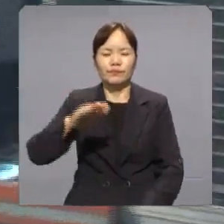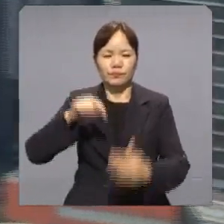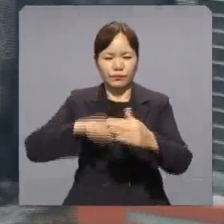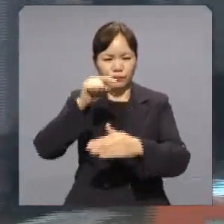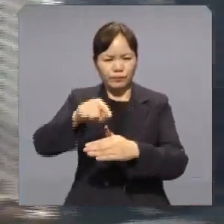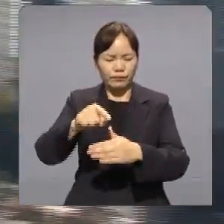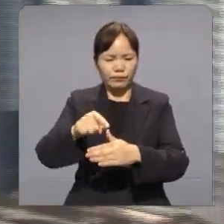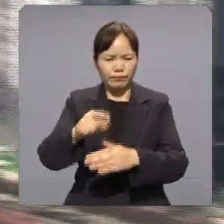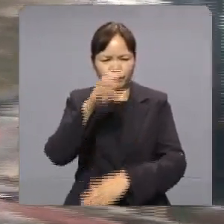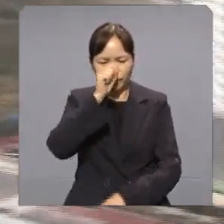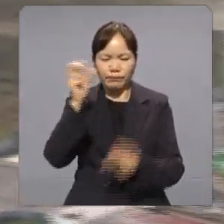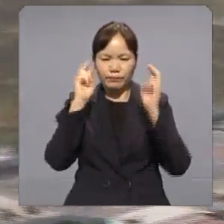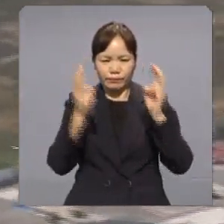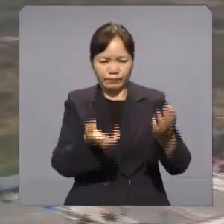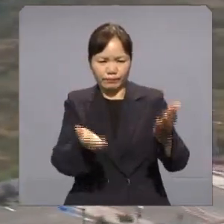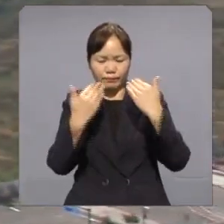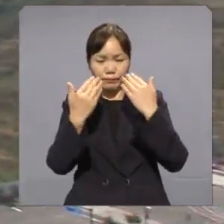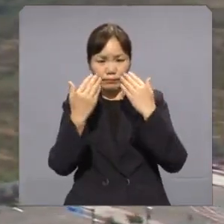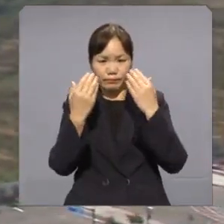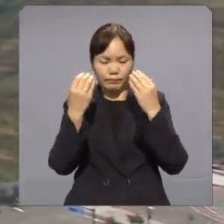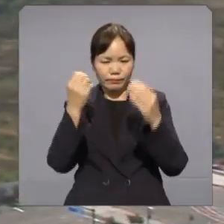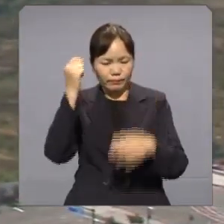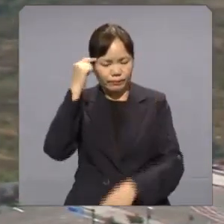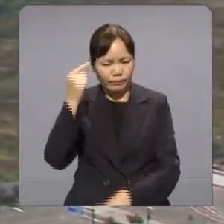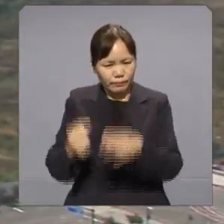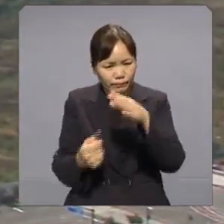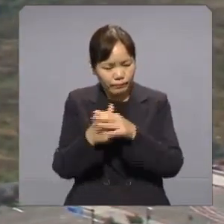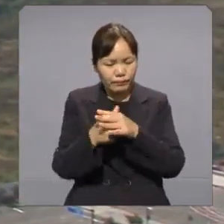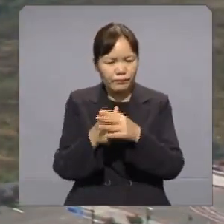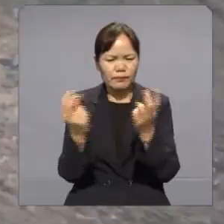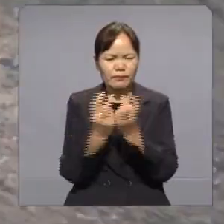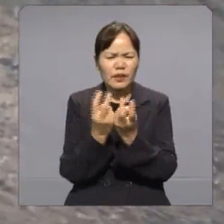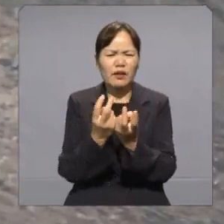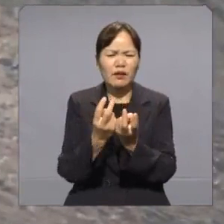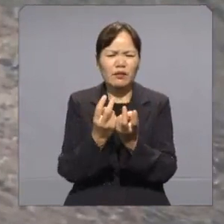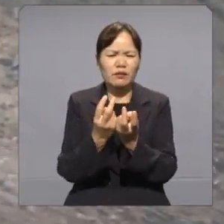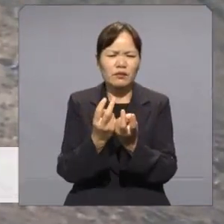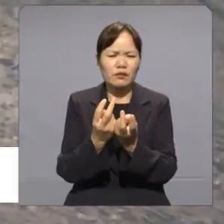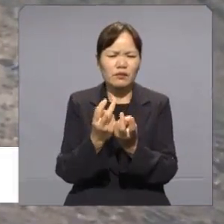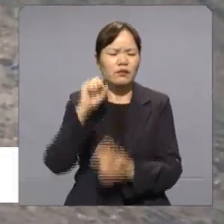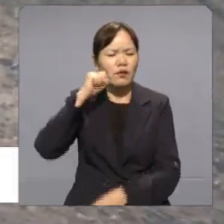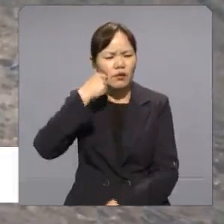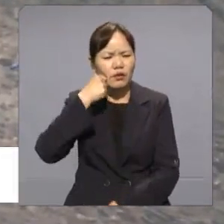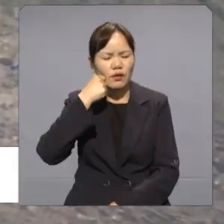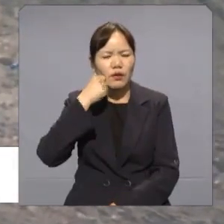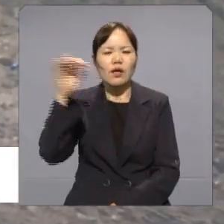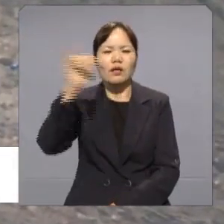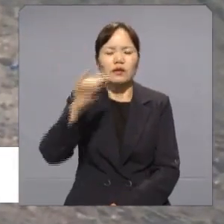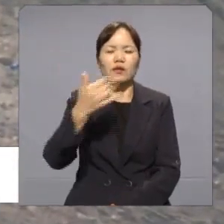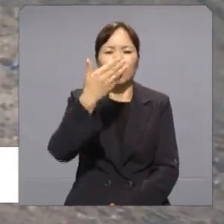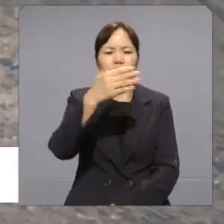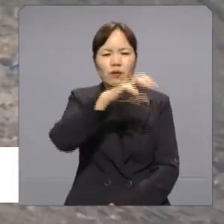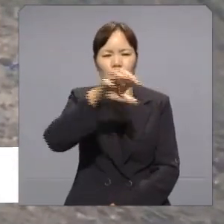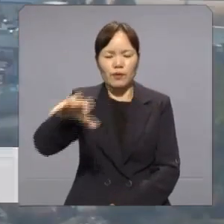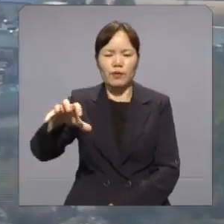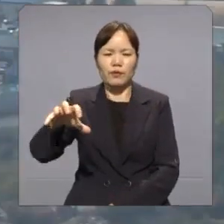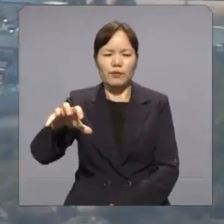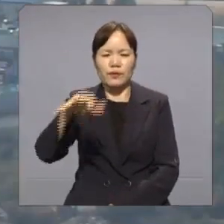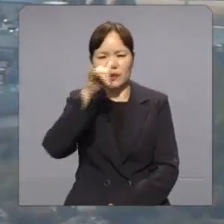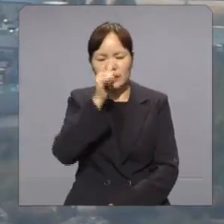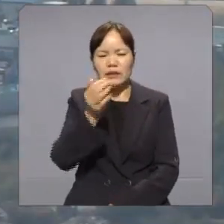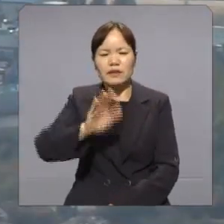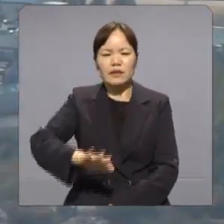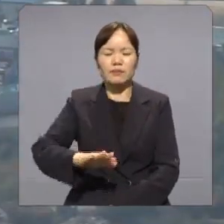국내외 우량기업을 유치하는 획기적인 방안은 여전히 숙제입니다 전국의 9곳의 경제자유구역청이